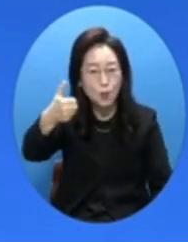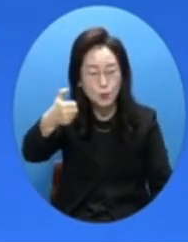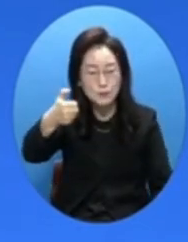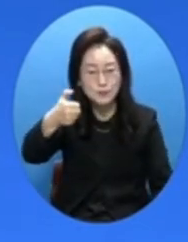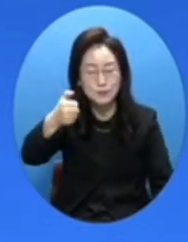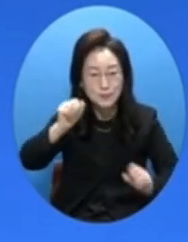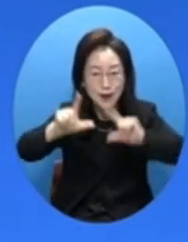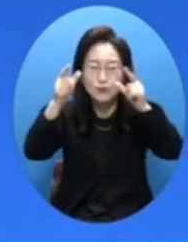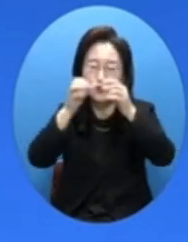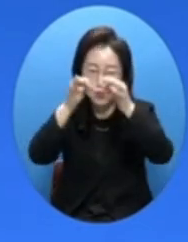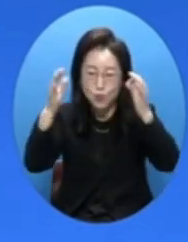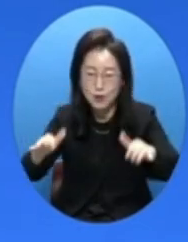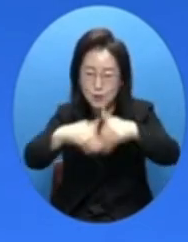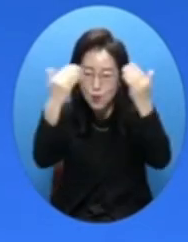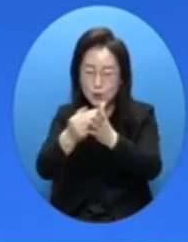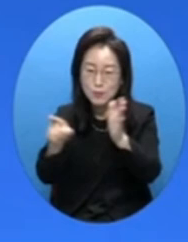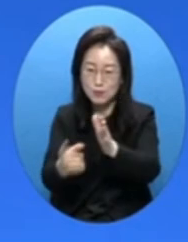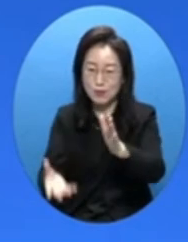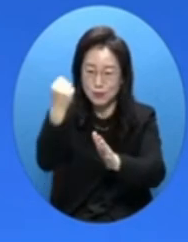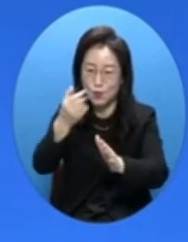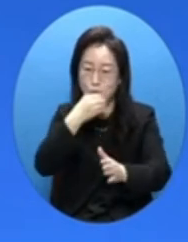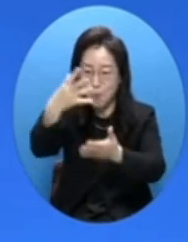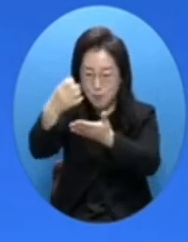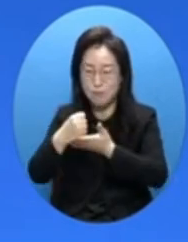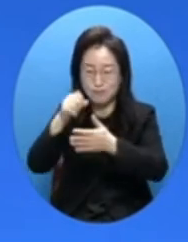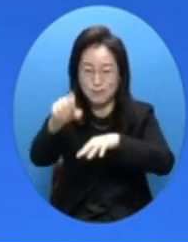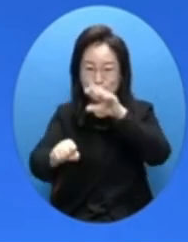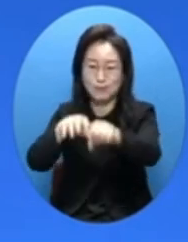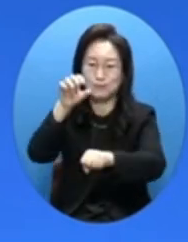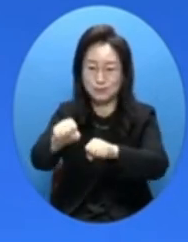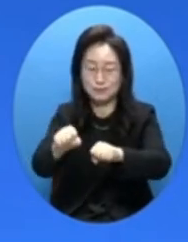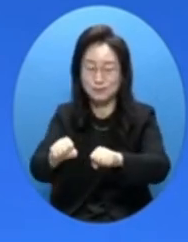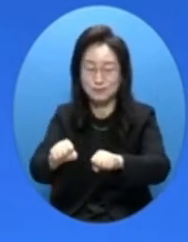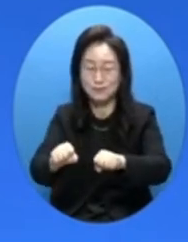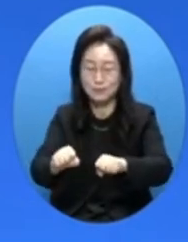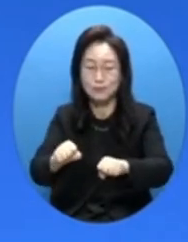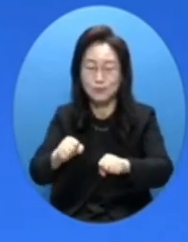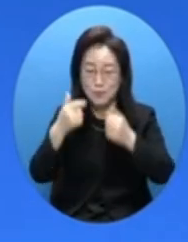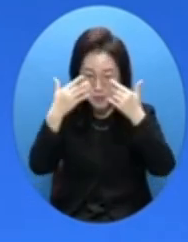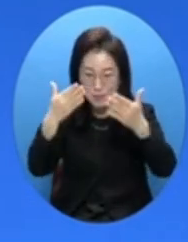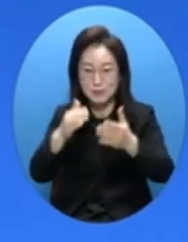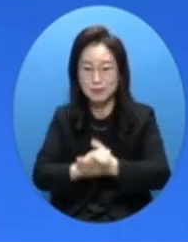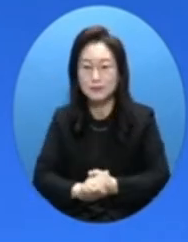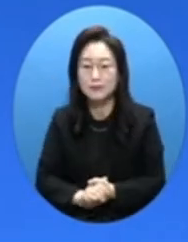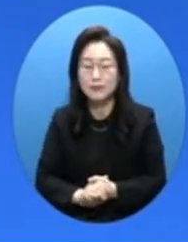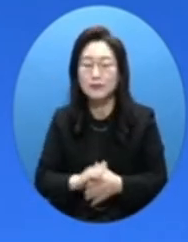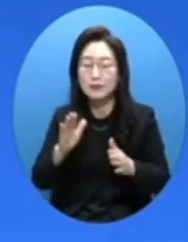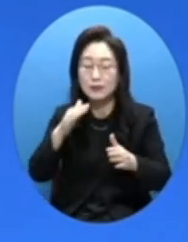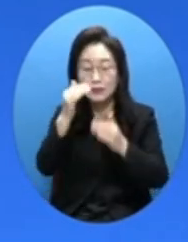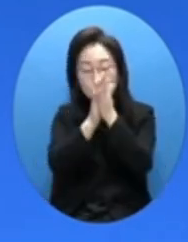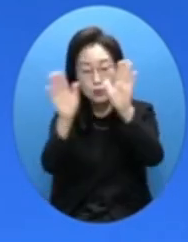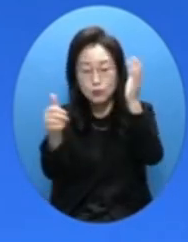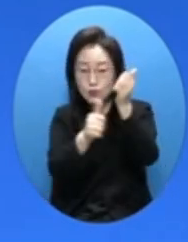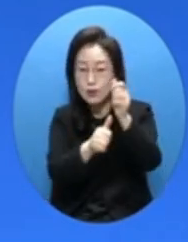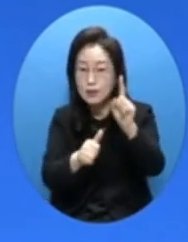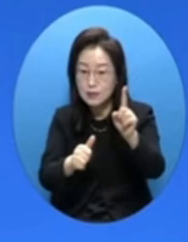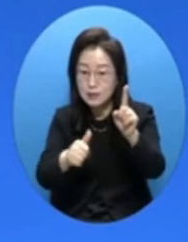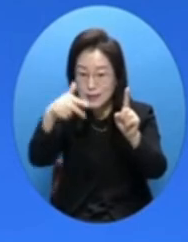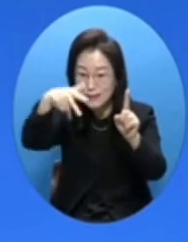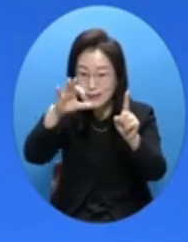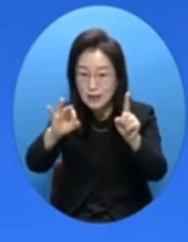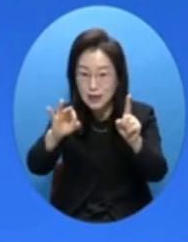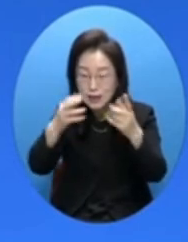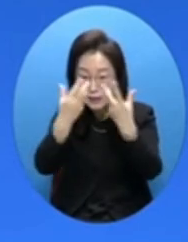우리가 믿음으로 전파하는 복된 날이 될 것입니다. 그런데 여호수아서 1장을 보면 가나안 정복을